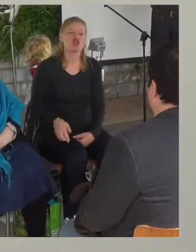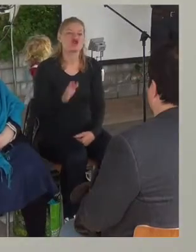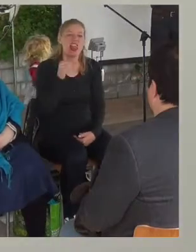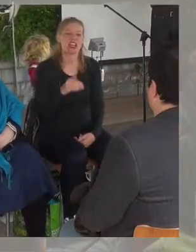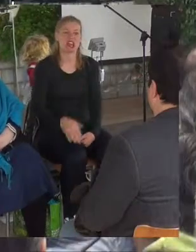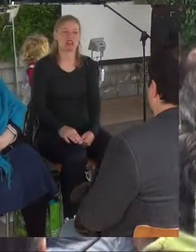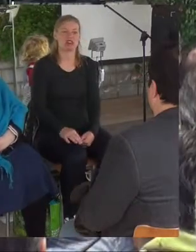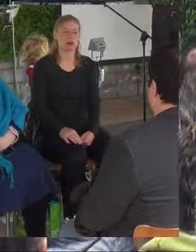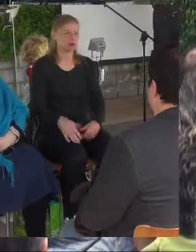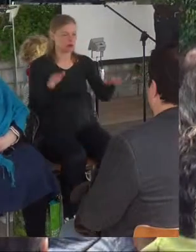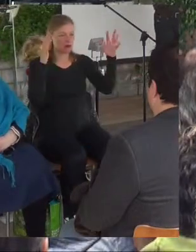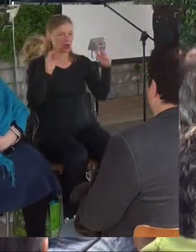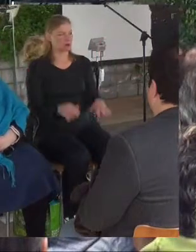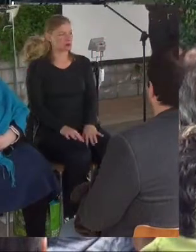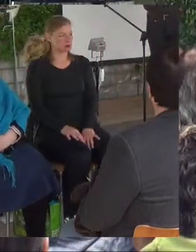lecken.